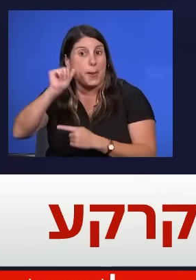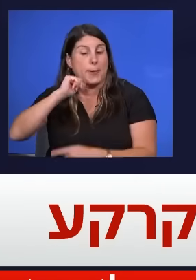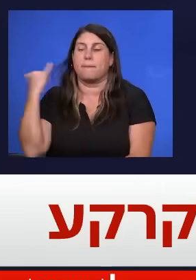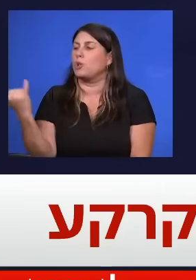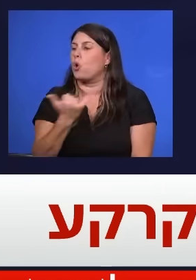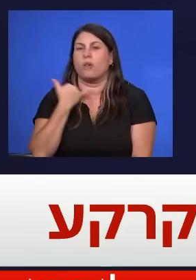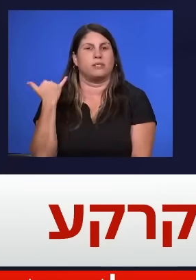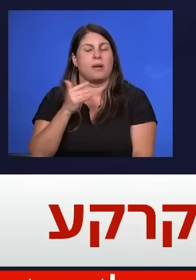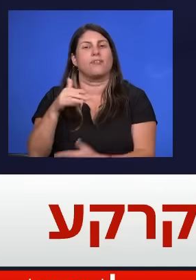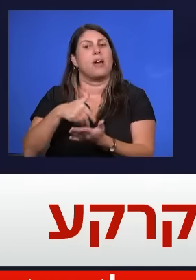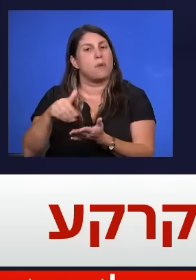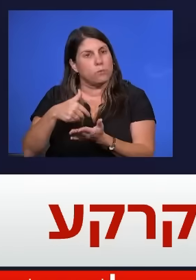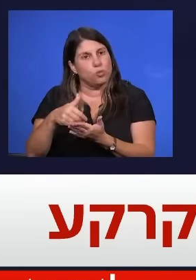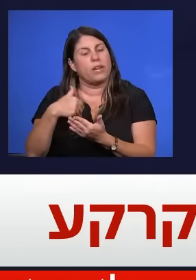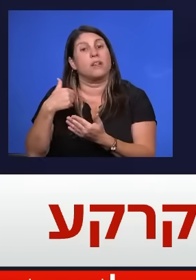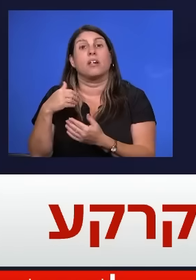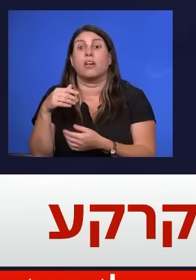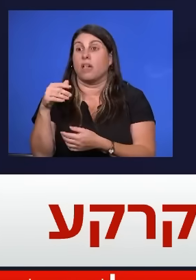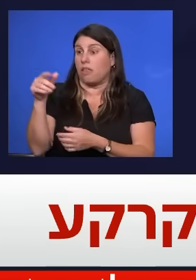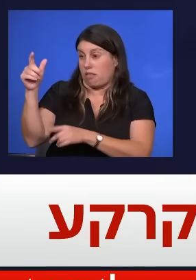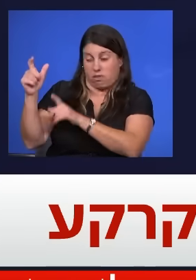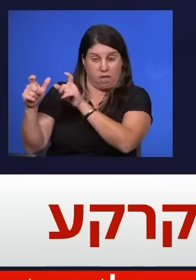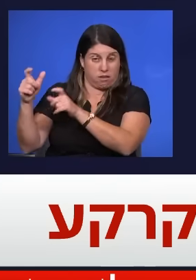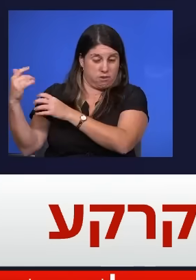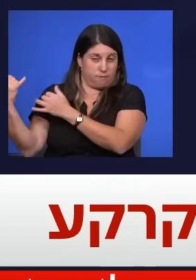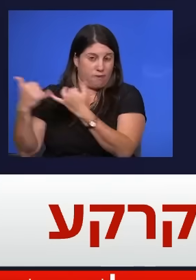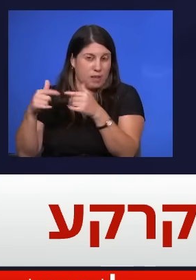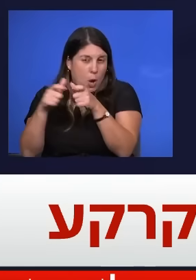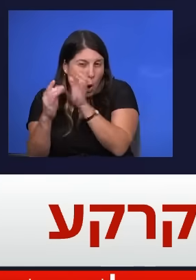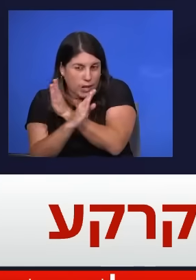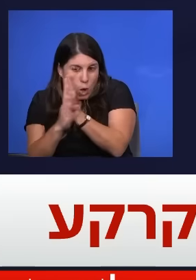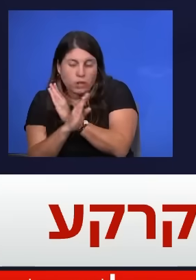להיות. מי שישלח מולנו חוליות ישלם מחיר כבד מאוד.